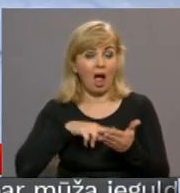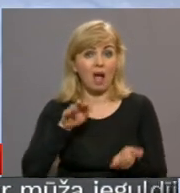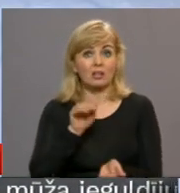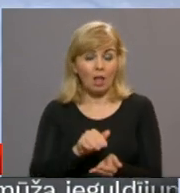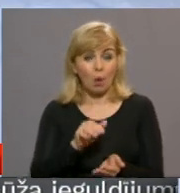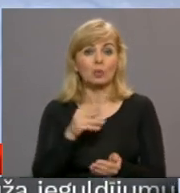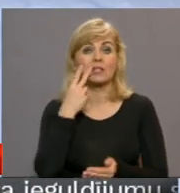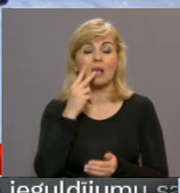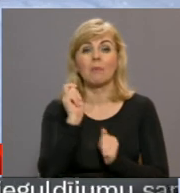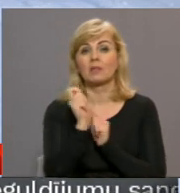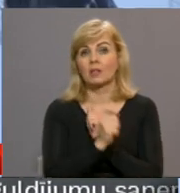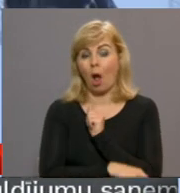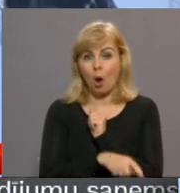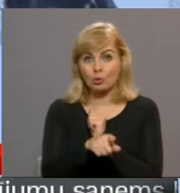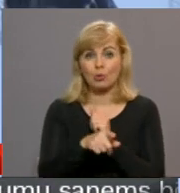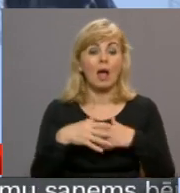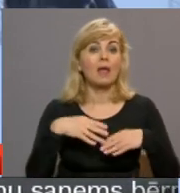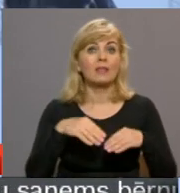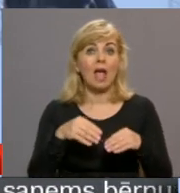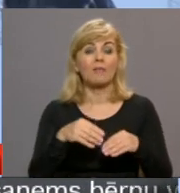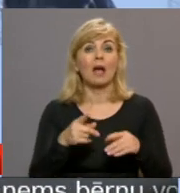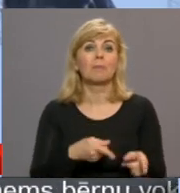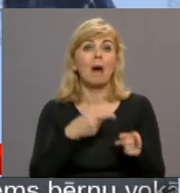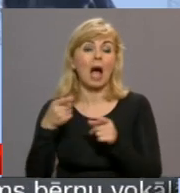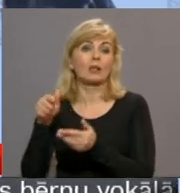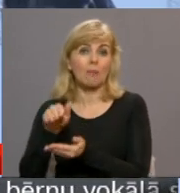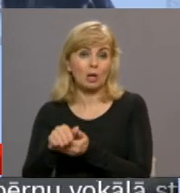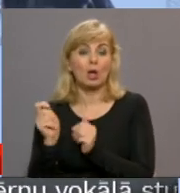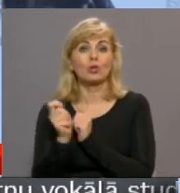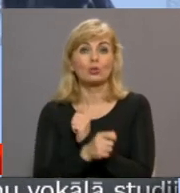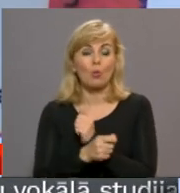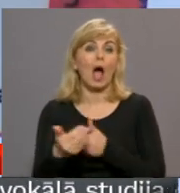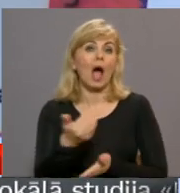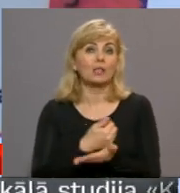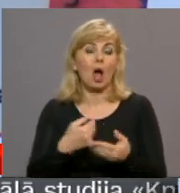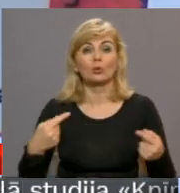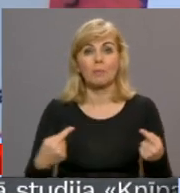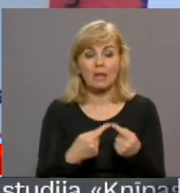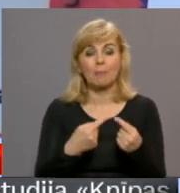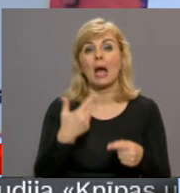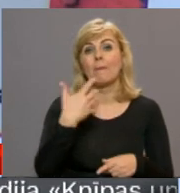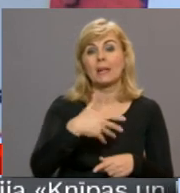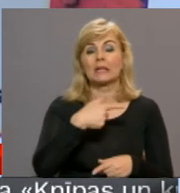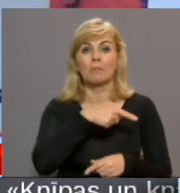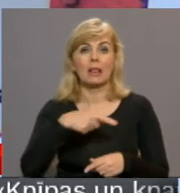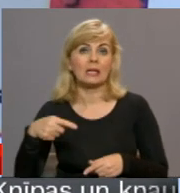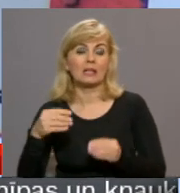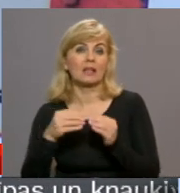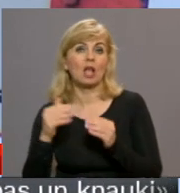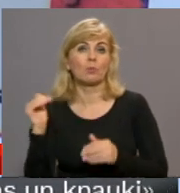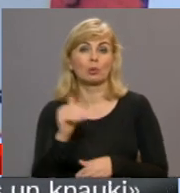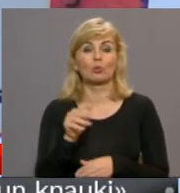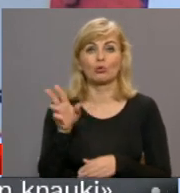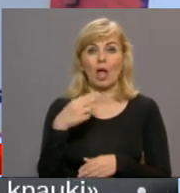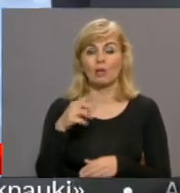draudz sots. Noteiktā laikā neveicot pārapbedīšanu, sodu var piemērot atkārtoti, un tā apmērs ir no 50 līdz pat 10 tūkstošiem